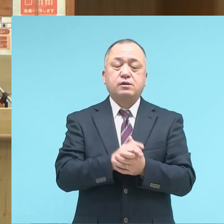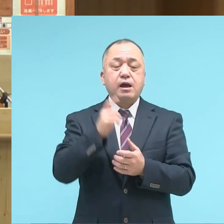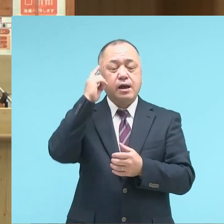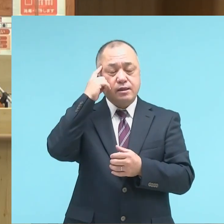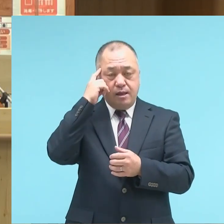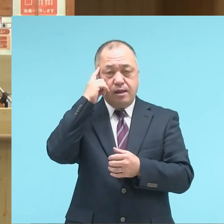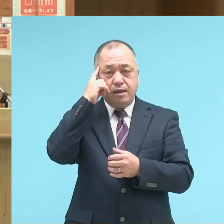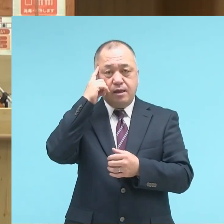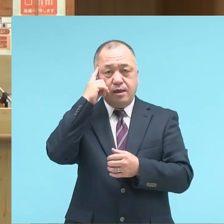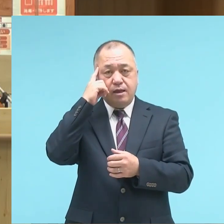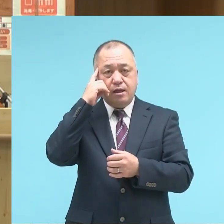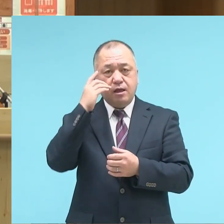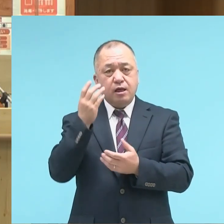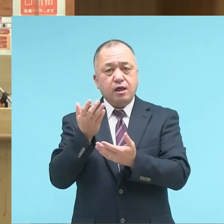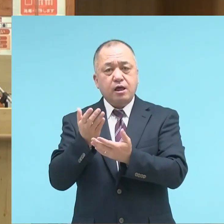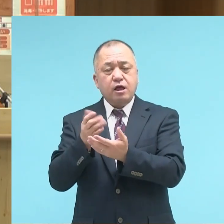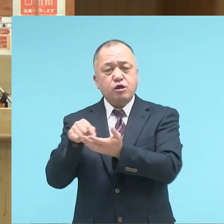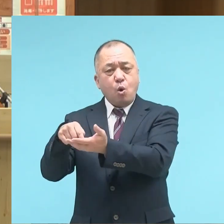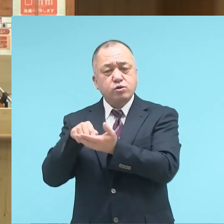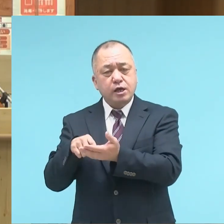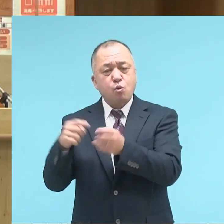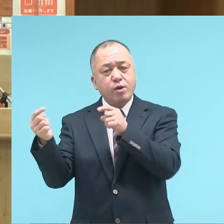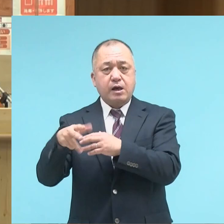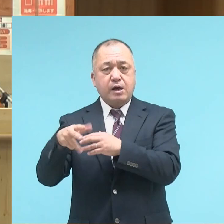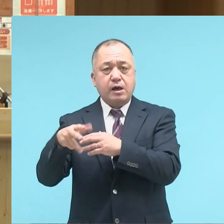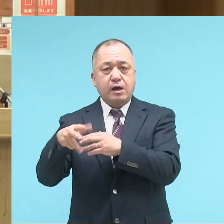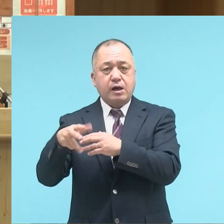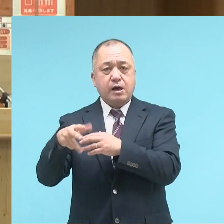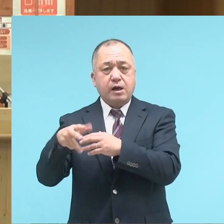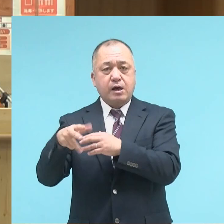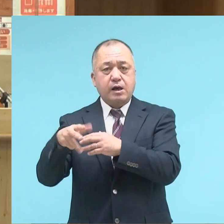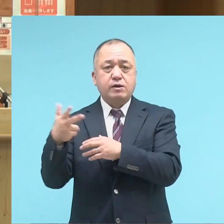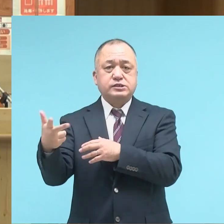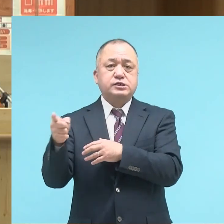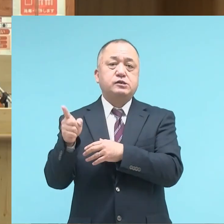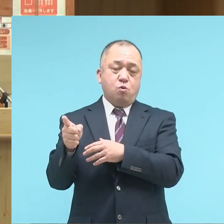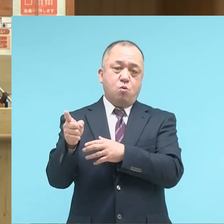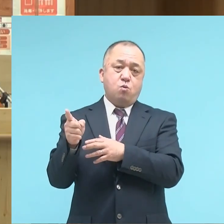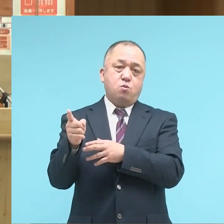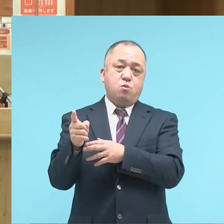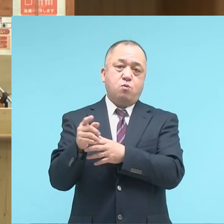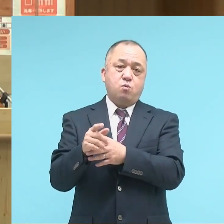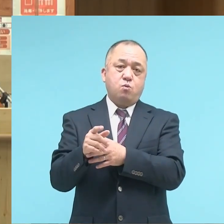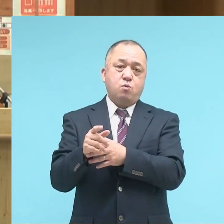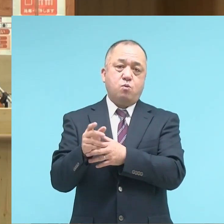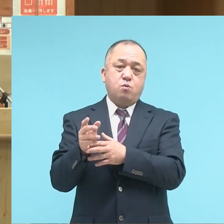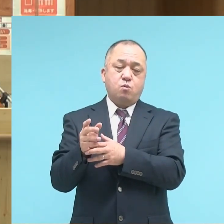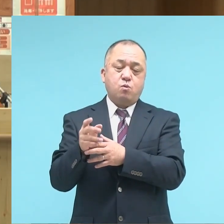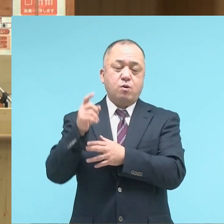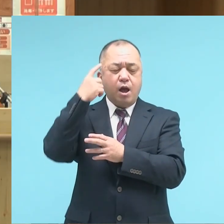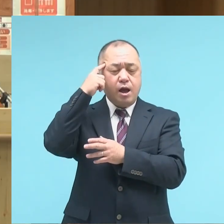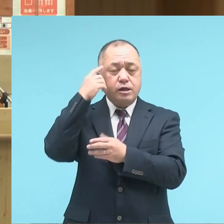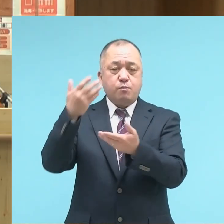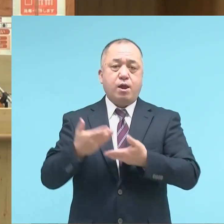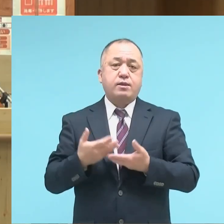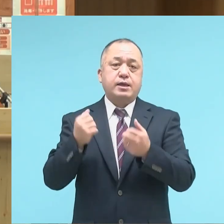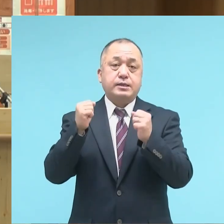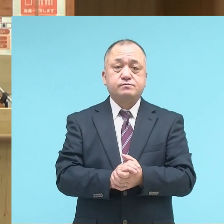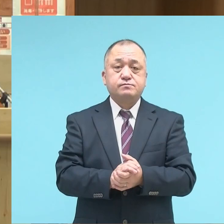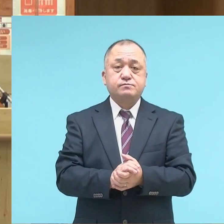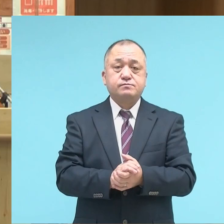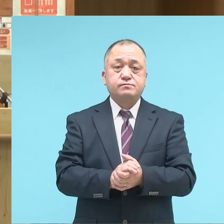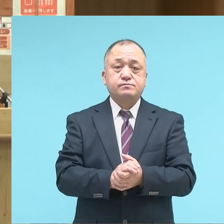要請の検討ということで、旭川市としても、していただいたということだと思って